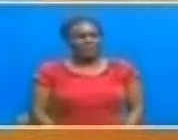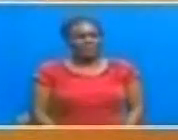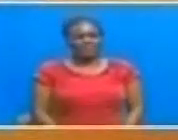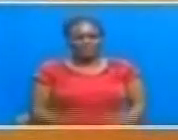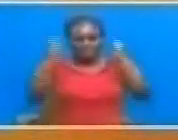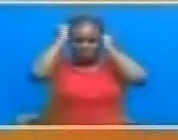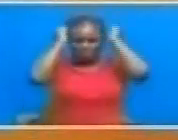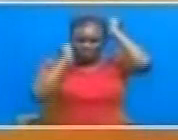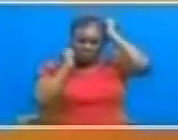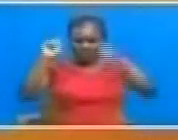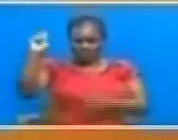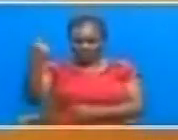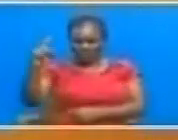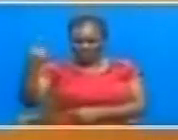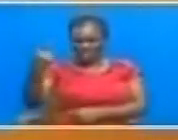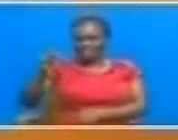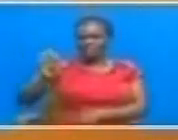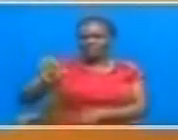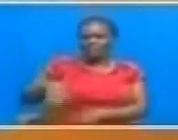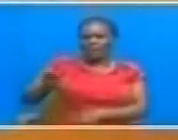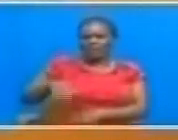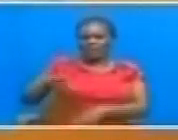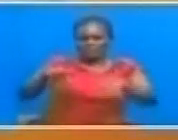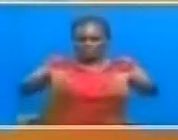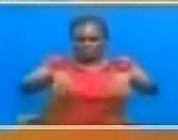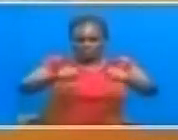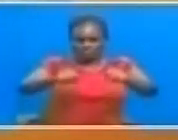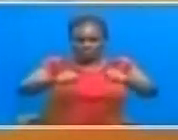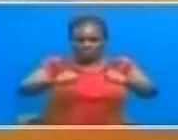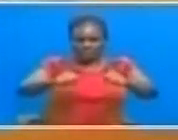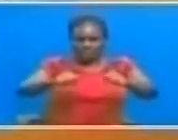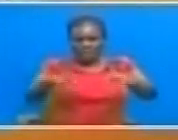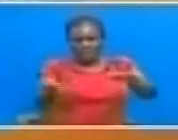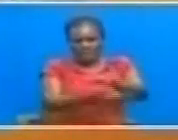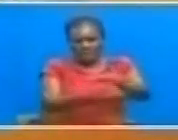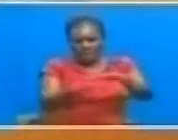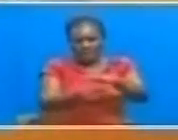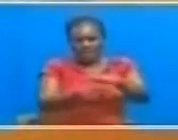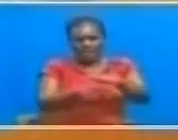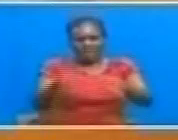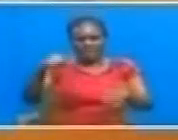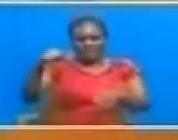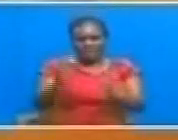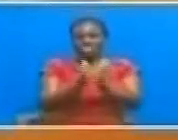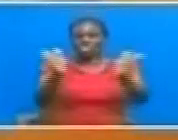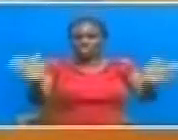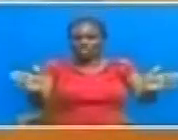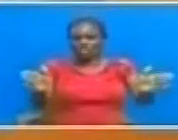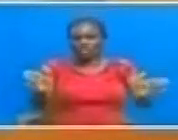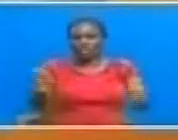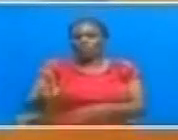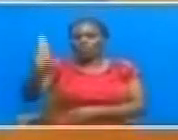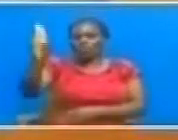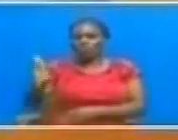Jeshi la Kenya limepata mwanamke wa kwanza kwenye cheo ambacho ni hatua moja chini ya jenerali. Rais Uhuru Kenyatta amemteua